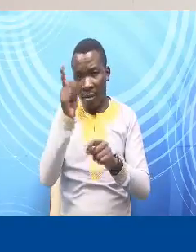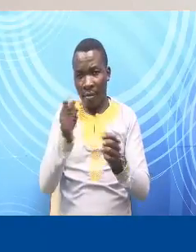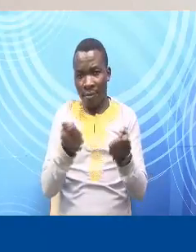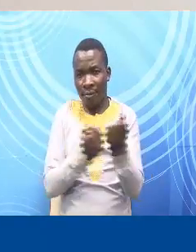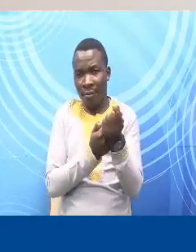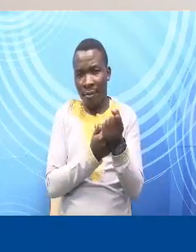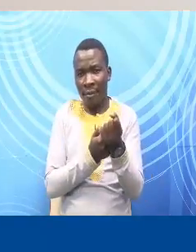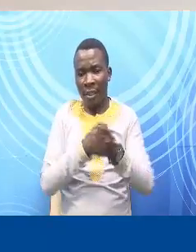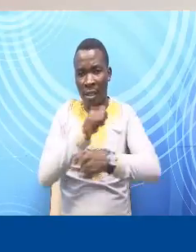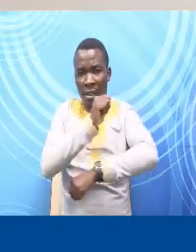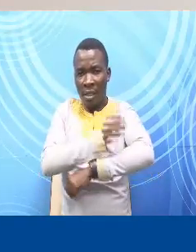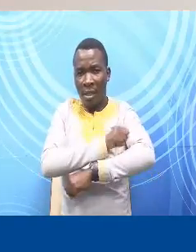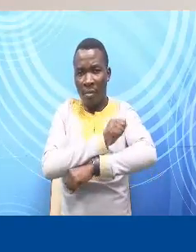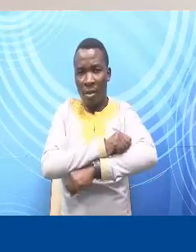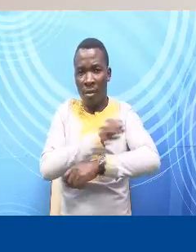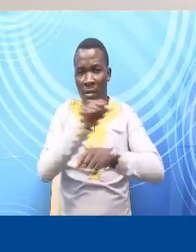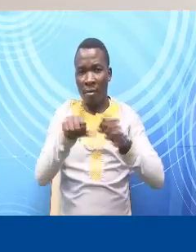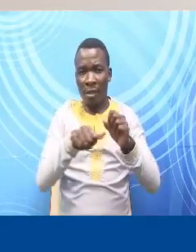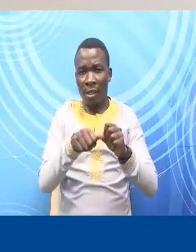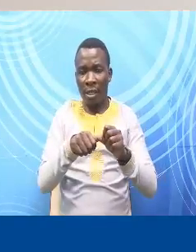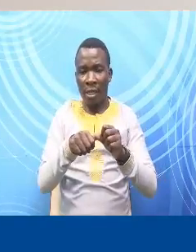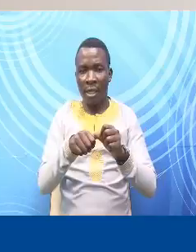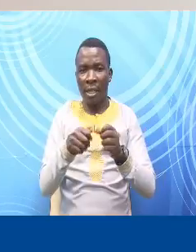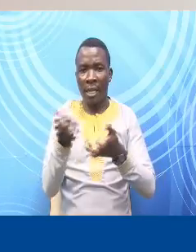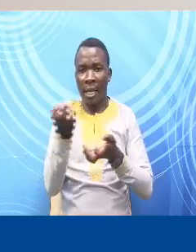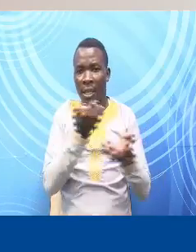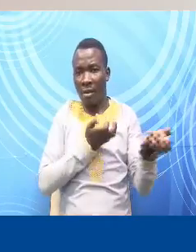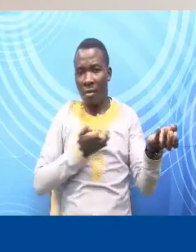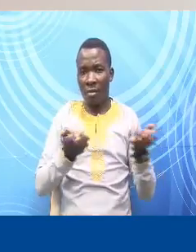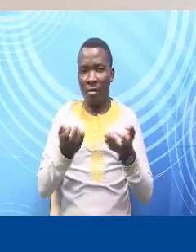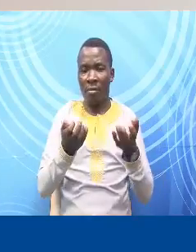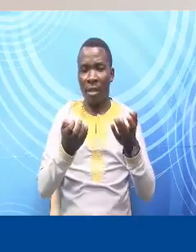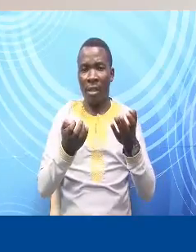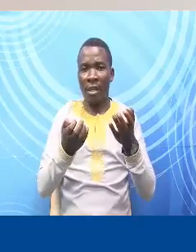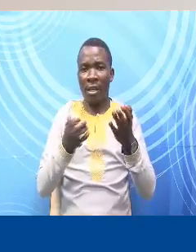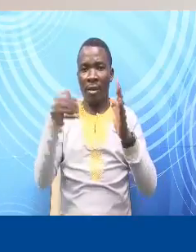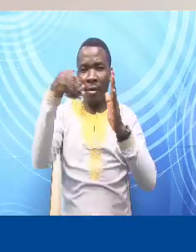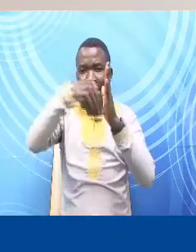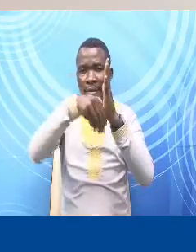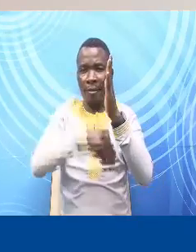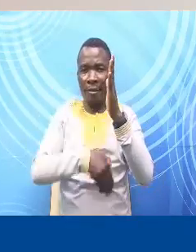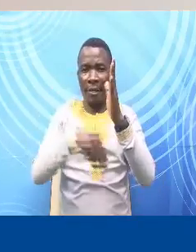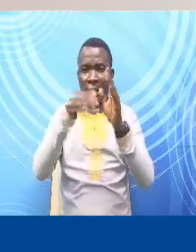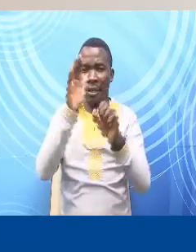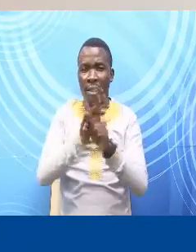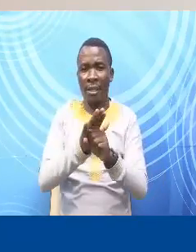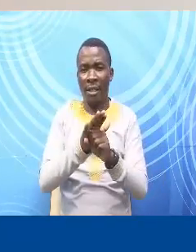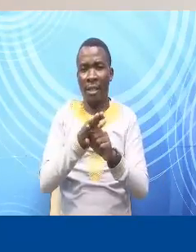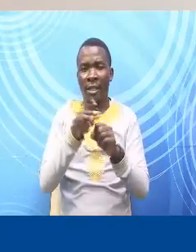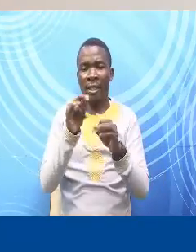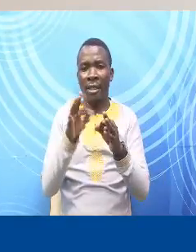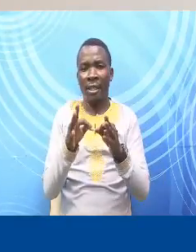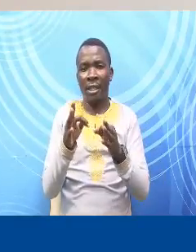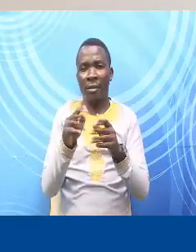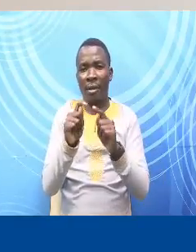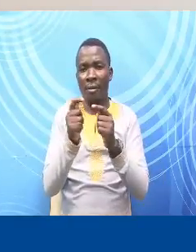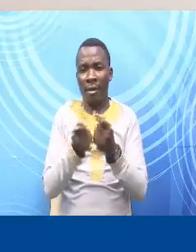ibigo by'amashuri ku bukungu rwose ubukungu buzajya hasi cyane kuko niba ku